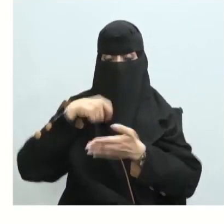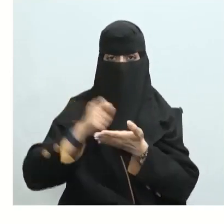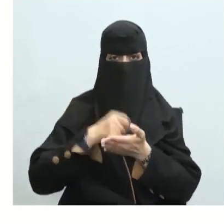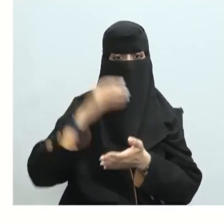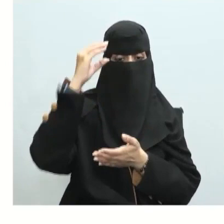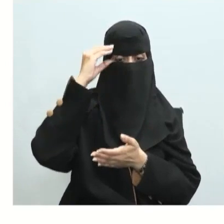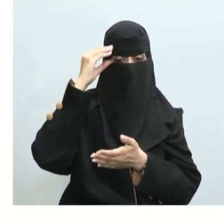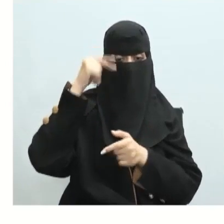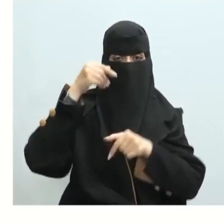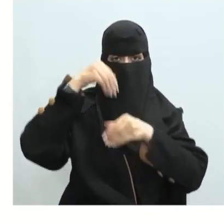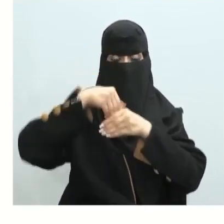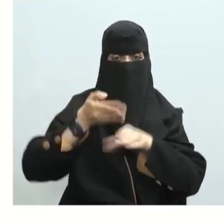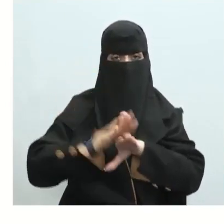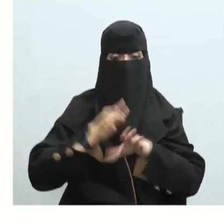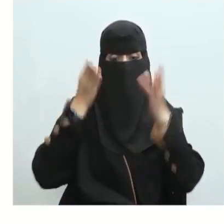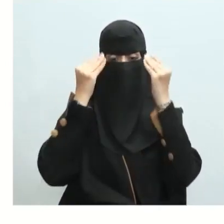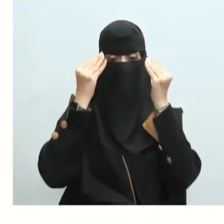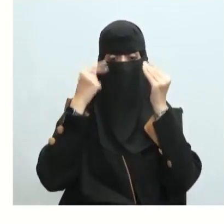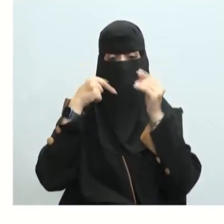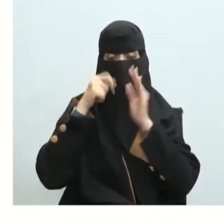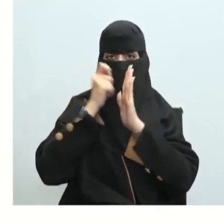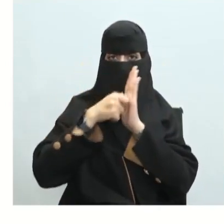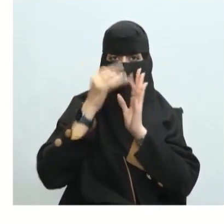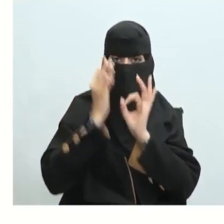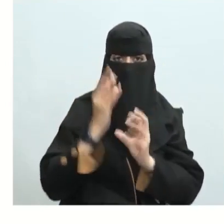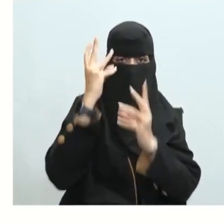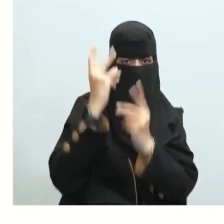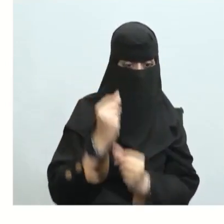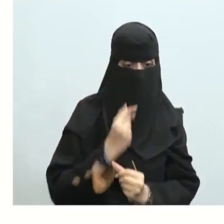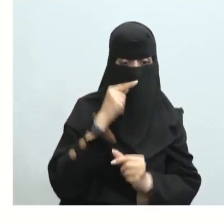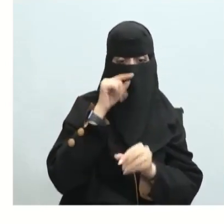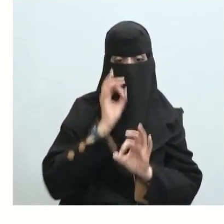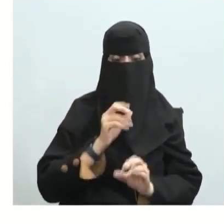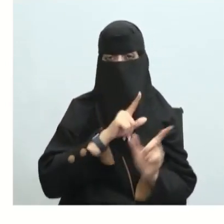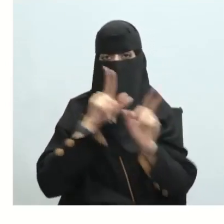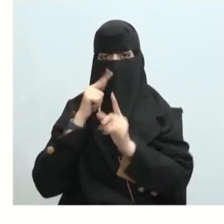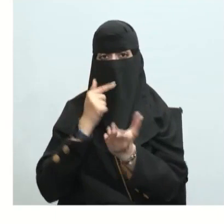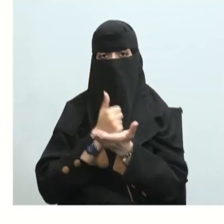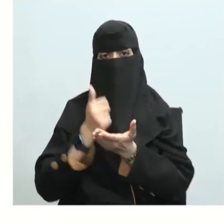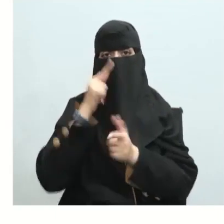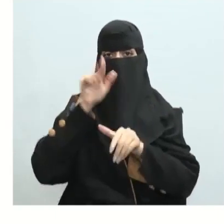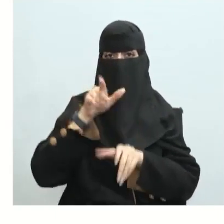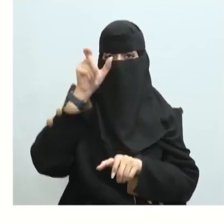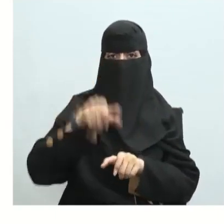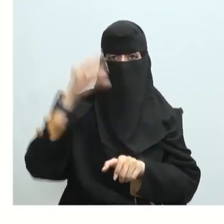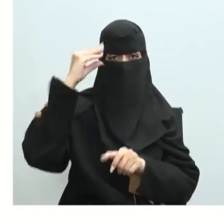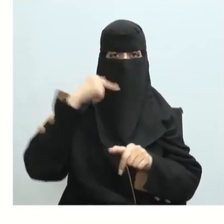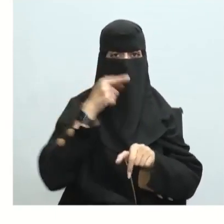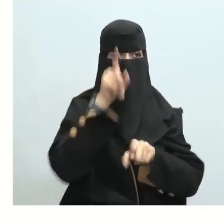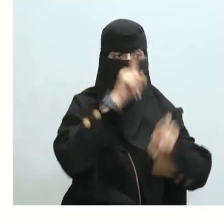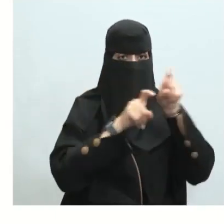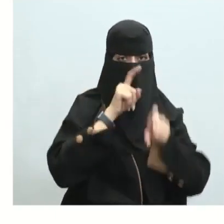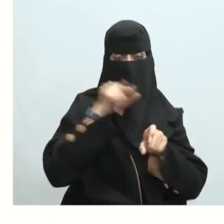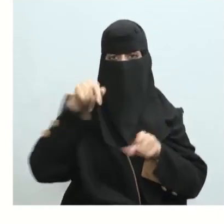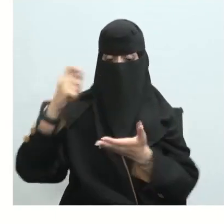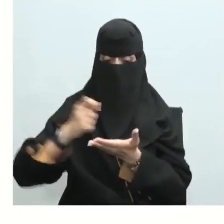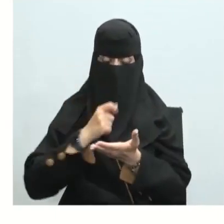كتابه علميه تحتوي على معلومات وحقائق واحصاءات تعرض باسلوب علمي يتحرى فيه